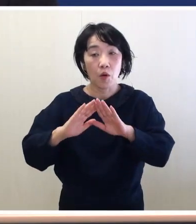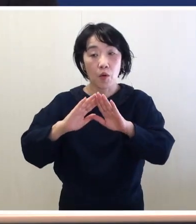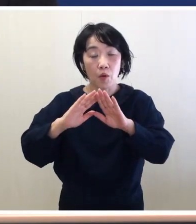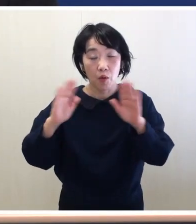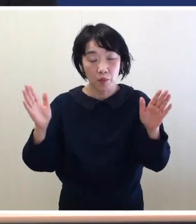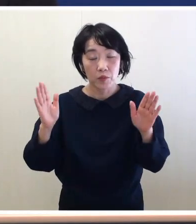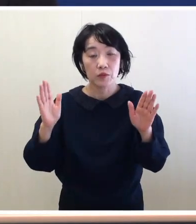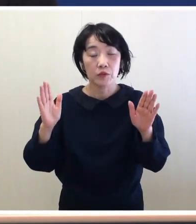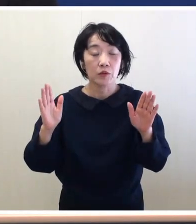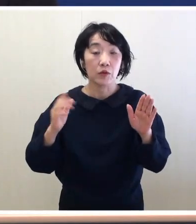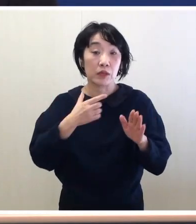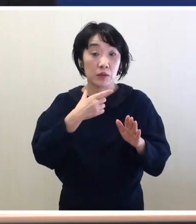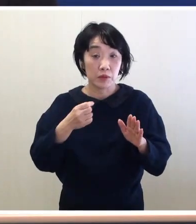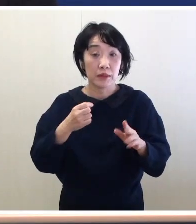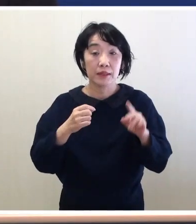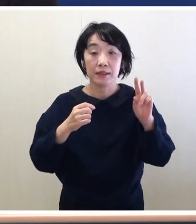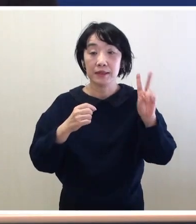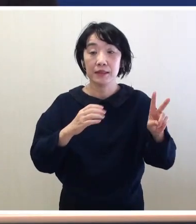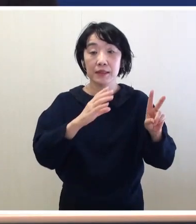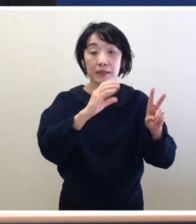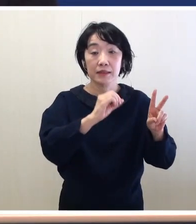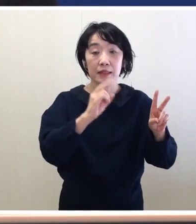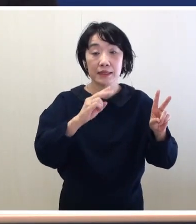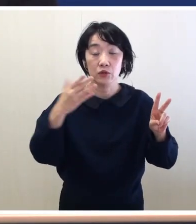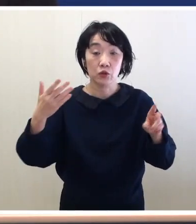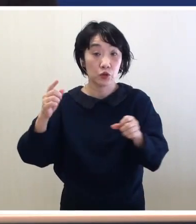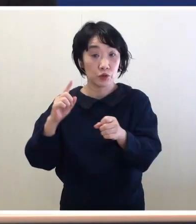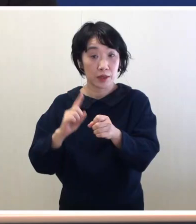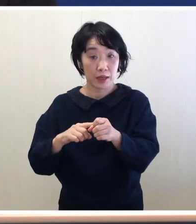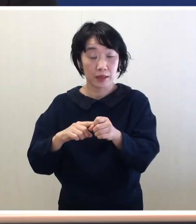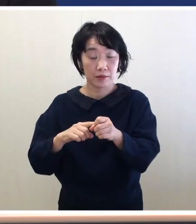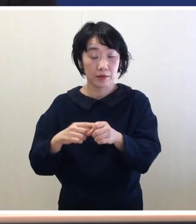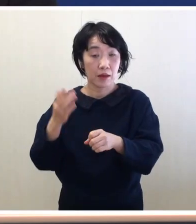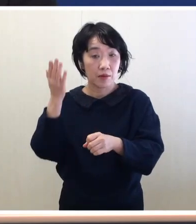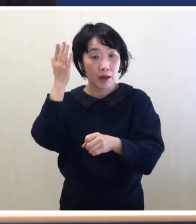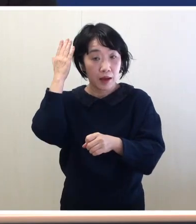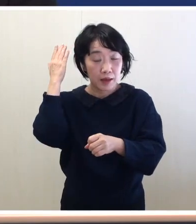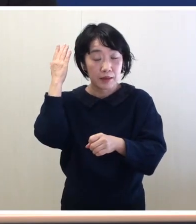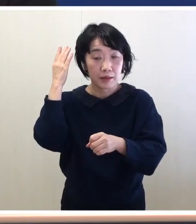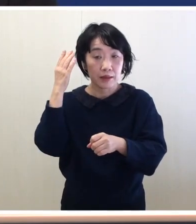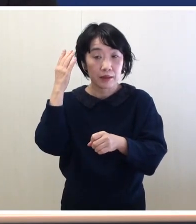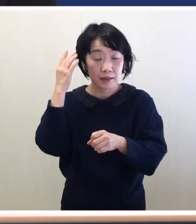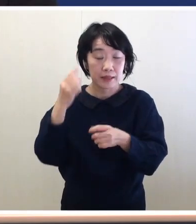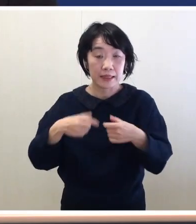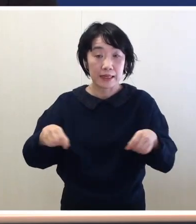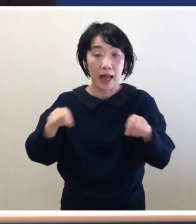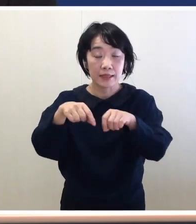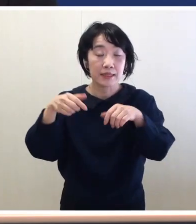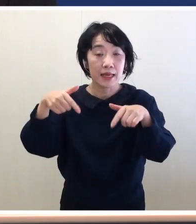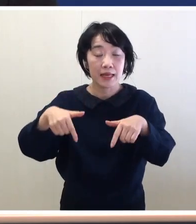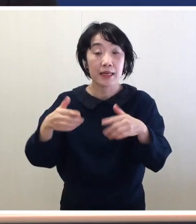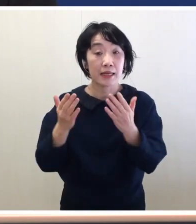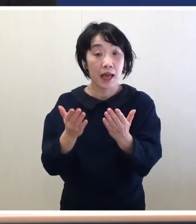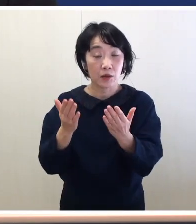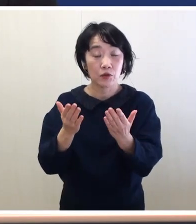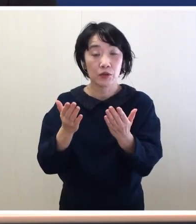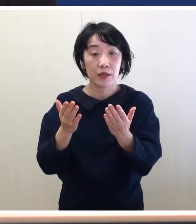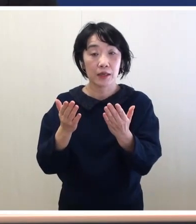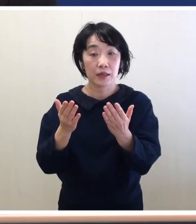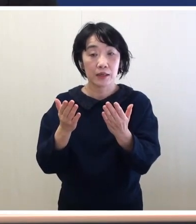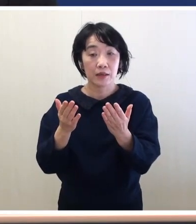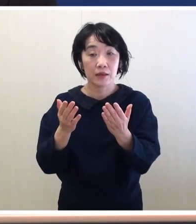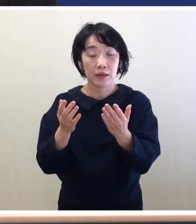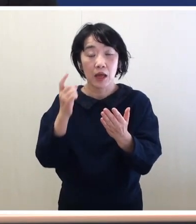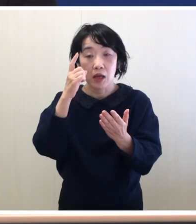ましょうか、学部の開設を希望しております2029年は、かつて関西学院